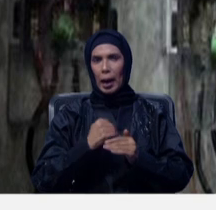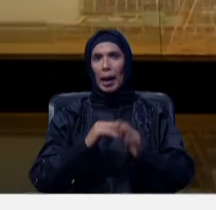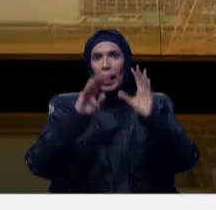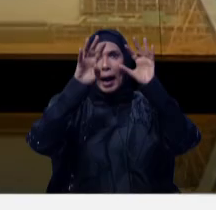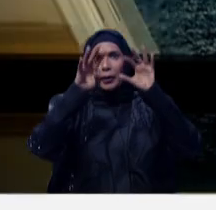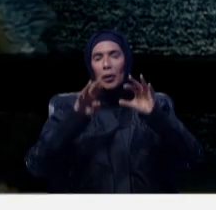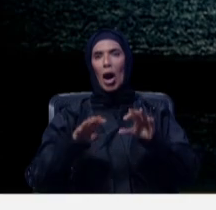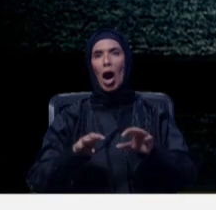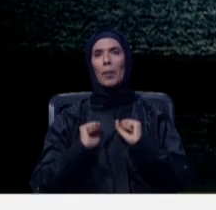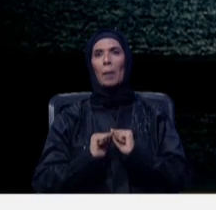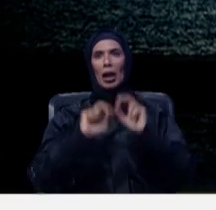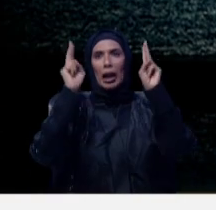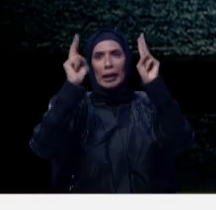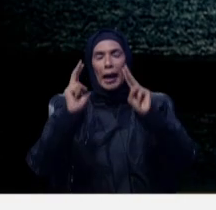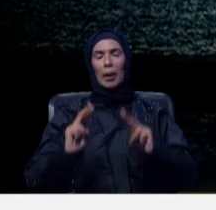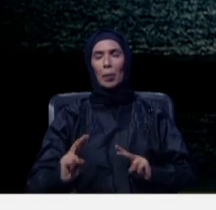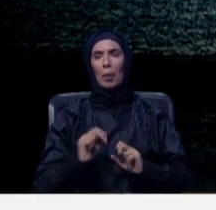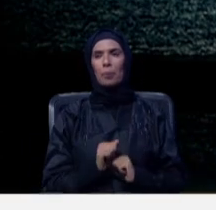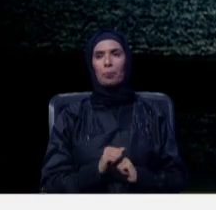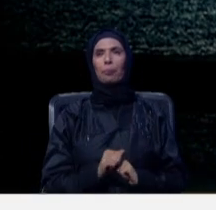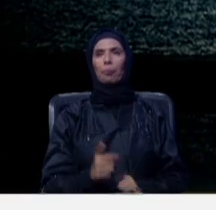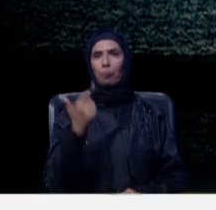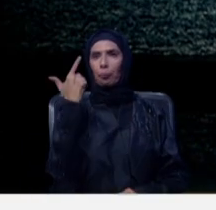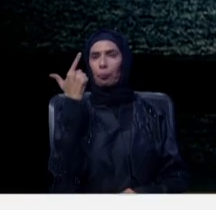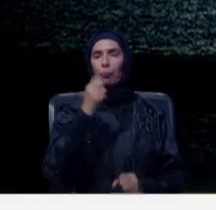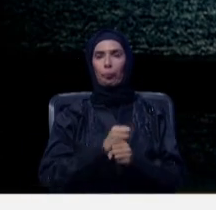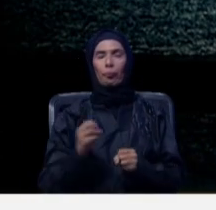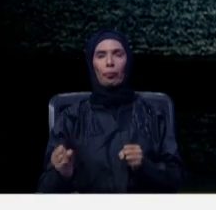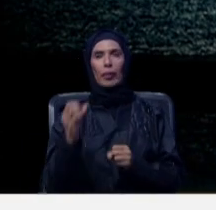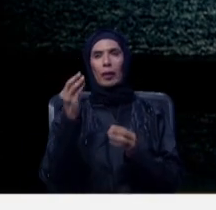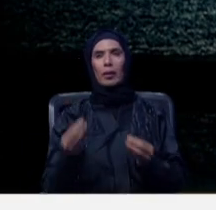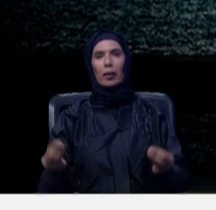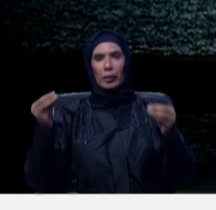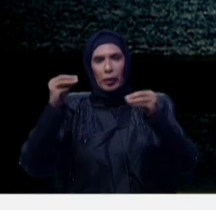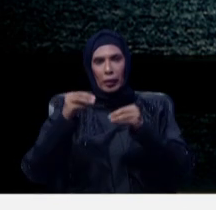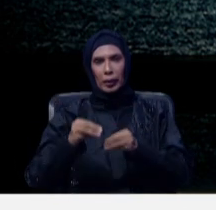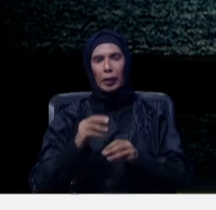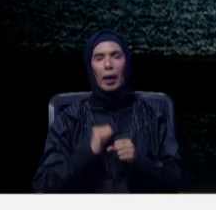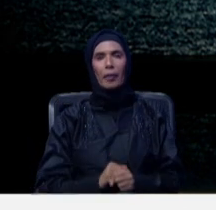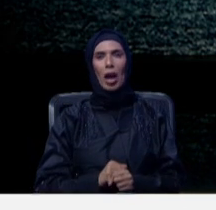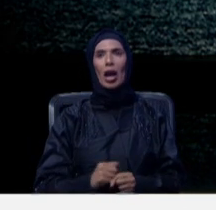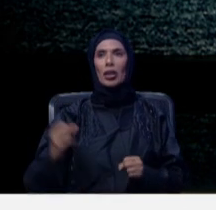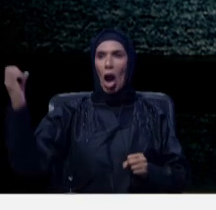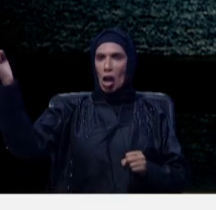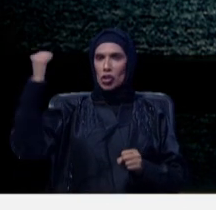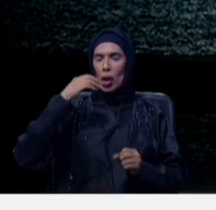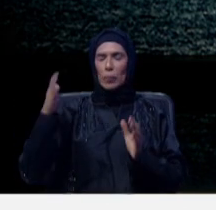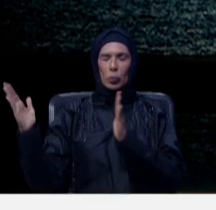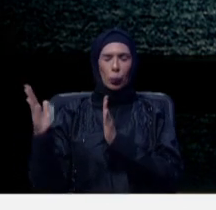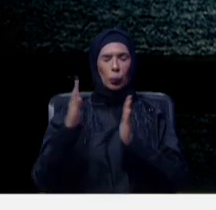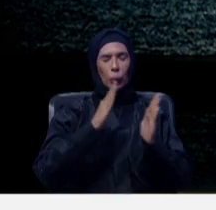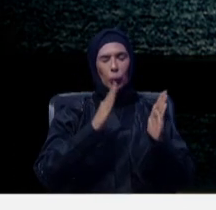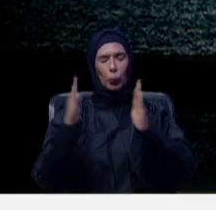كما تضمنت هذه الخطة الوطنية 7 مشاريع لزيادة نصيب الطاقة المتجددة في المزيج الكلي